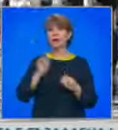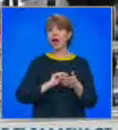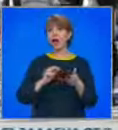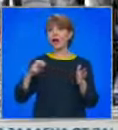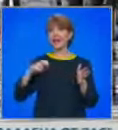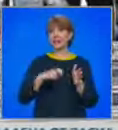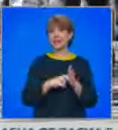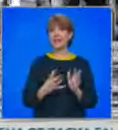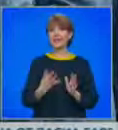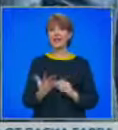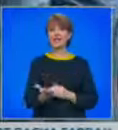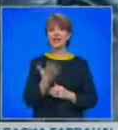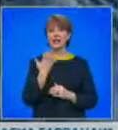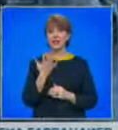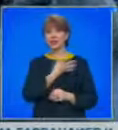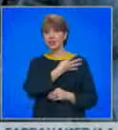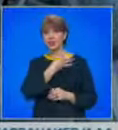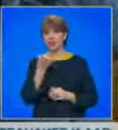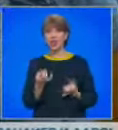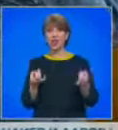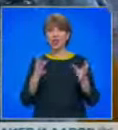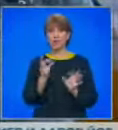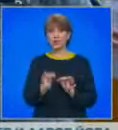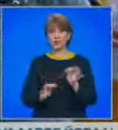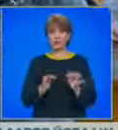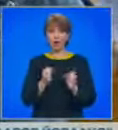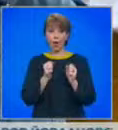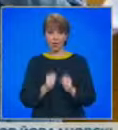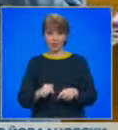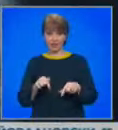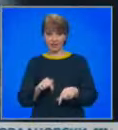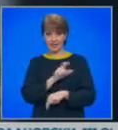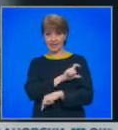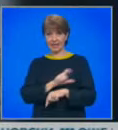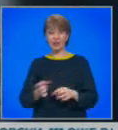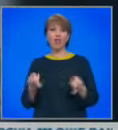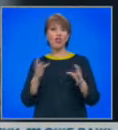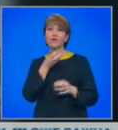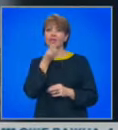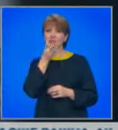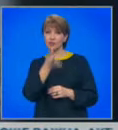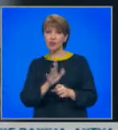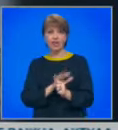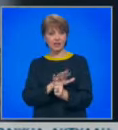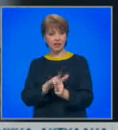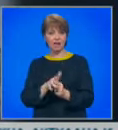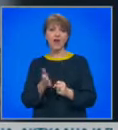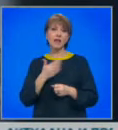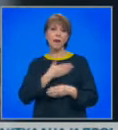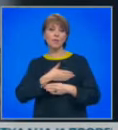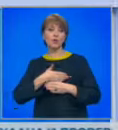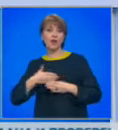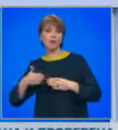около 9400 новозаразени. Очаква се тази седмица броя на новите случаи от COVID-19 да продължава да